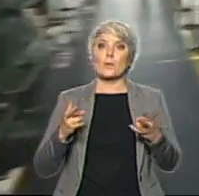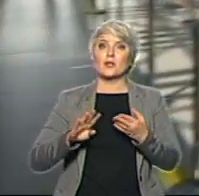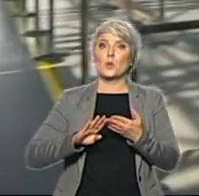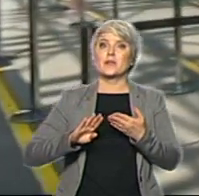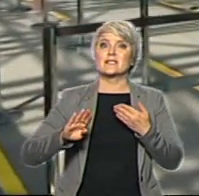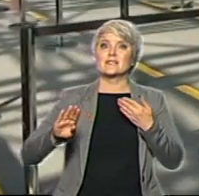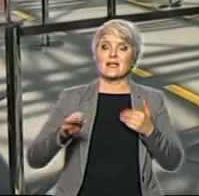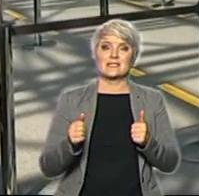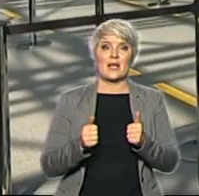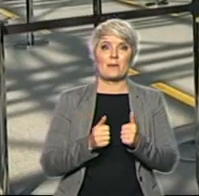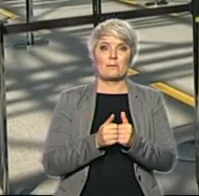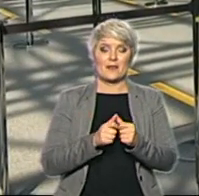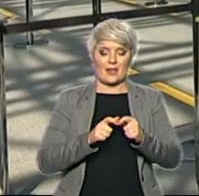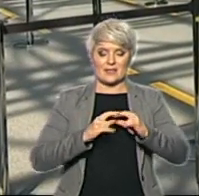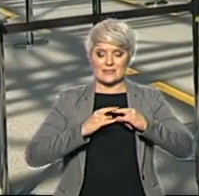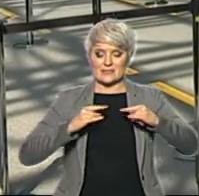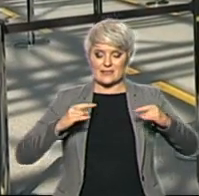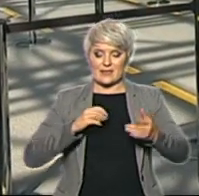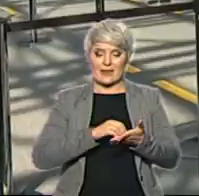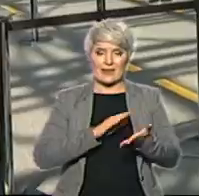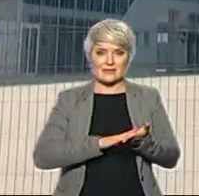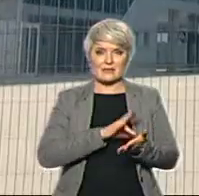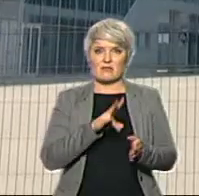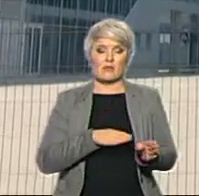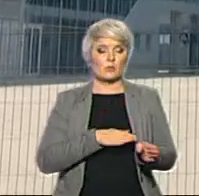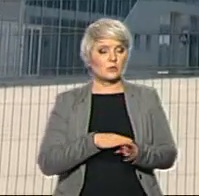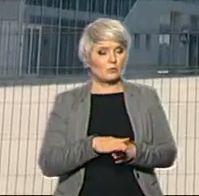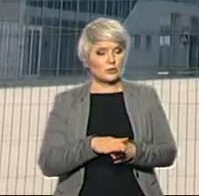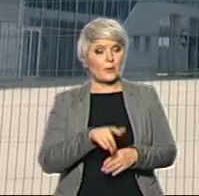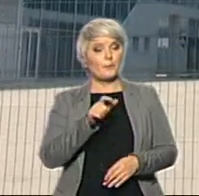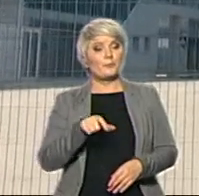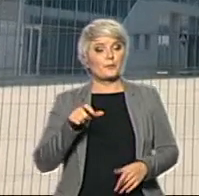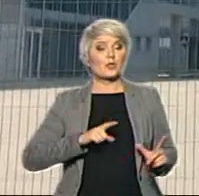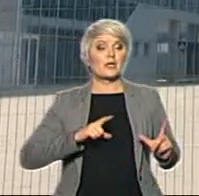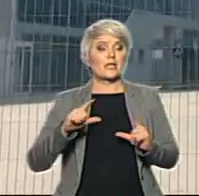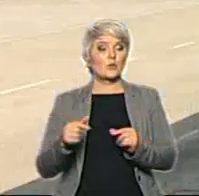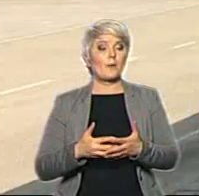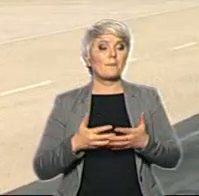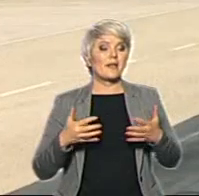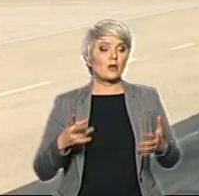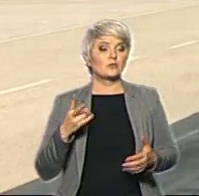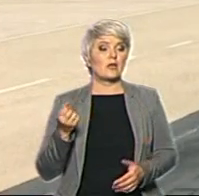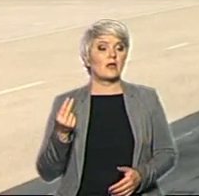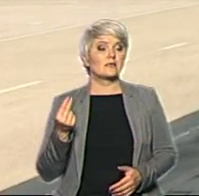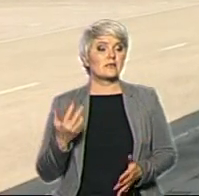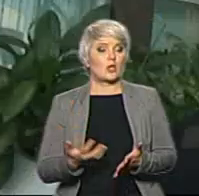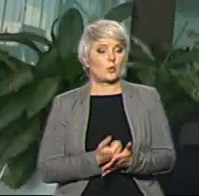не дотримуються. Люди, з котрими поспілкувались кореспонденти Суспільного, їдуть переважно на заробітки.